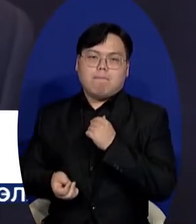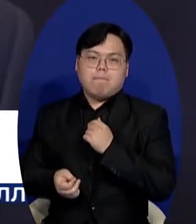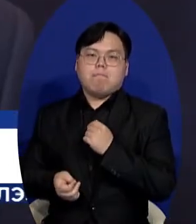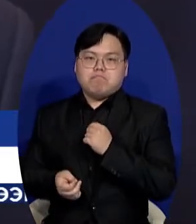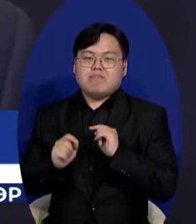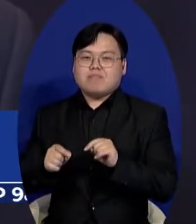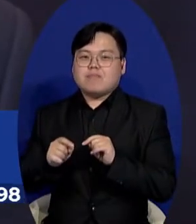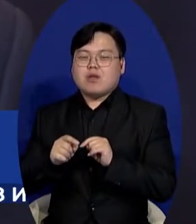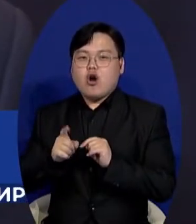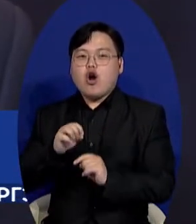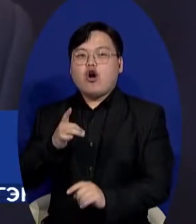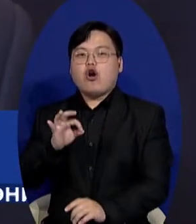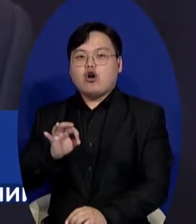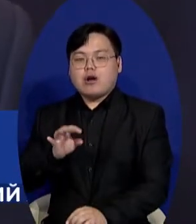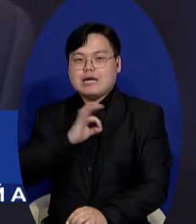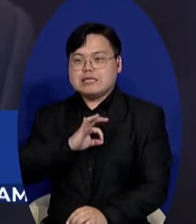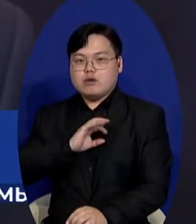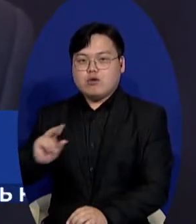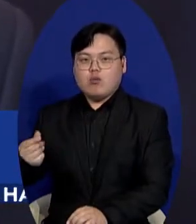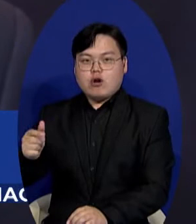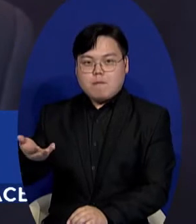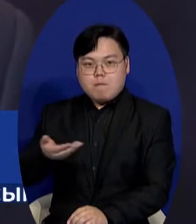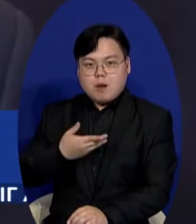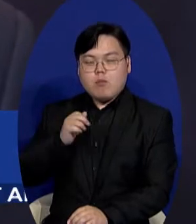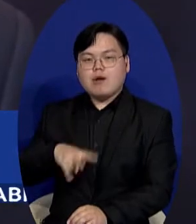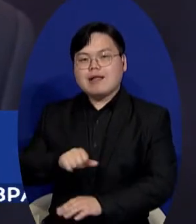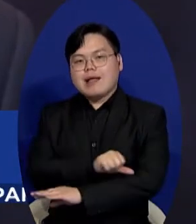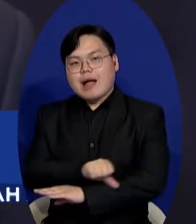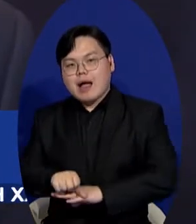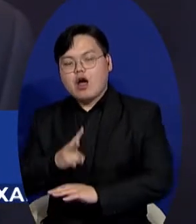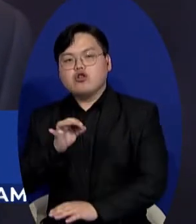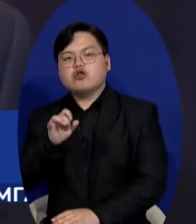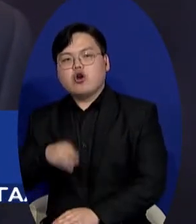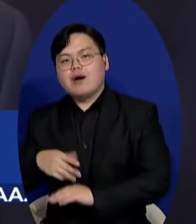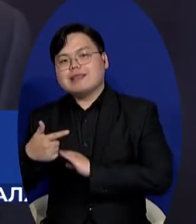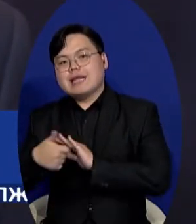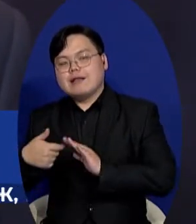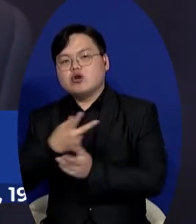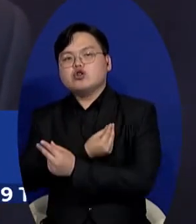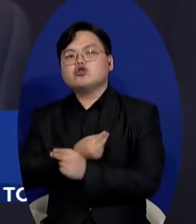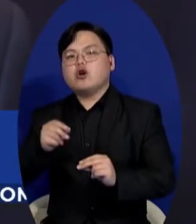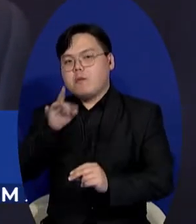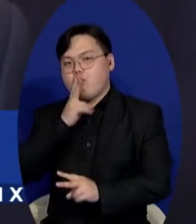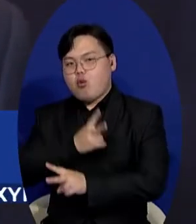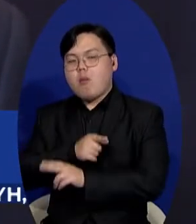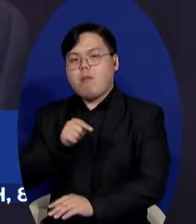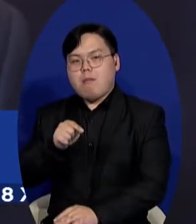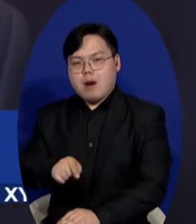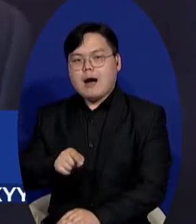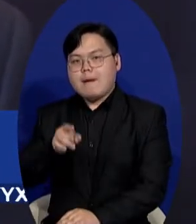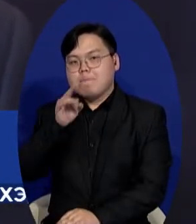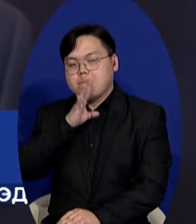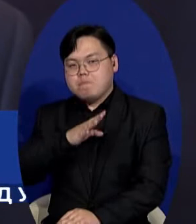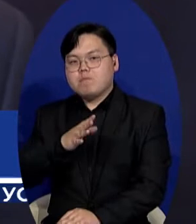хөрөнгө оруулалтын салбарт оруулах юм бол гайл бол нөөтийн одоо тий татварэлсэн гэж чөлөөлнө хөрөнгө оруулалтын хуулиараа. Тийм ийм том тохиромж оруулж